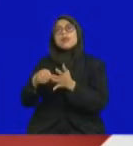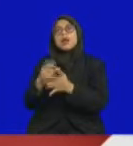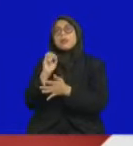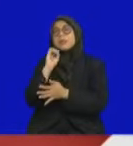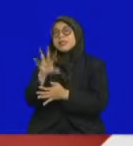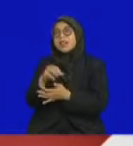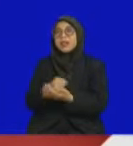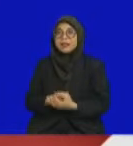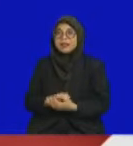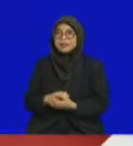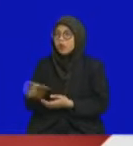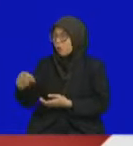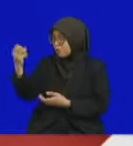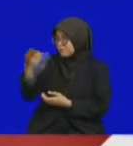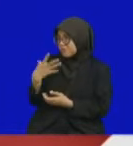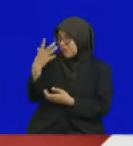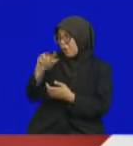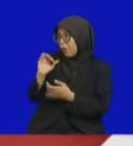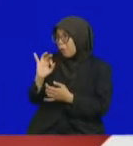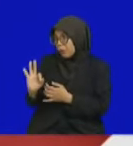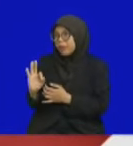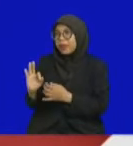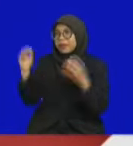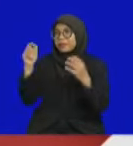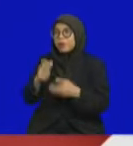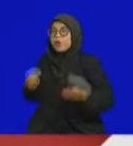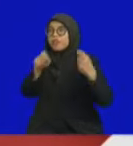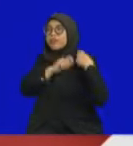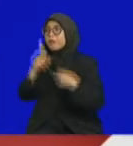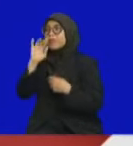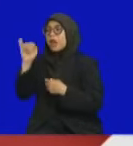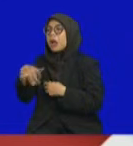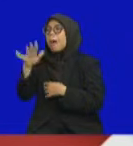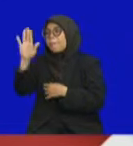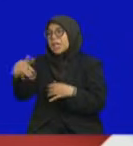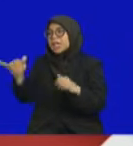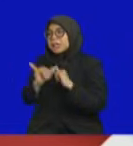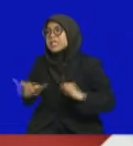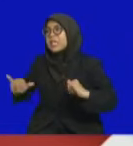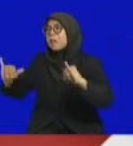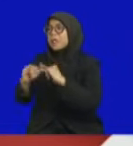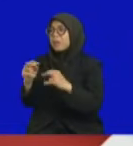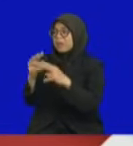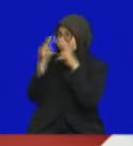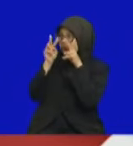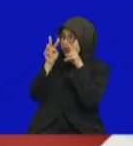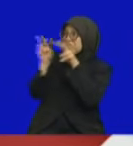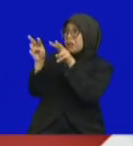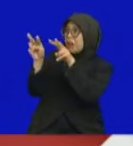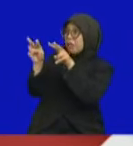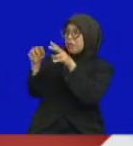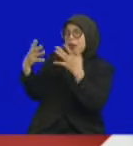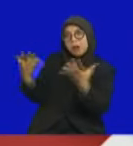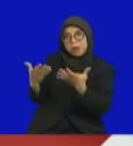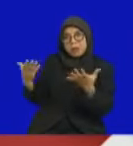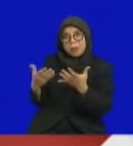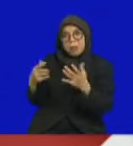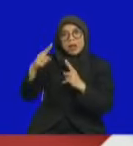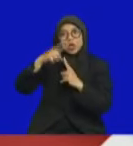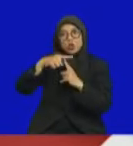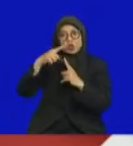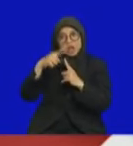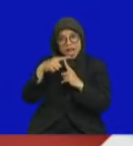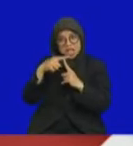berbicara baik ee Mari kita bersama-sama melihat bagaimana tugas pemerintahan